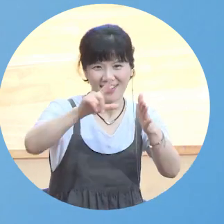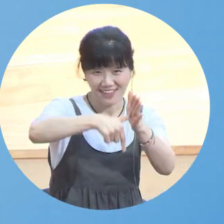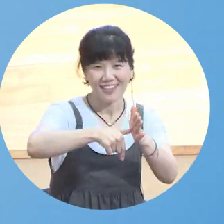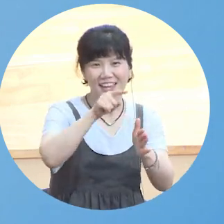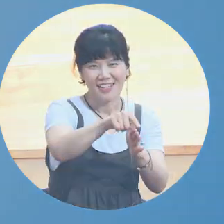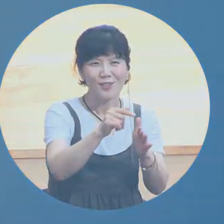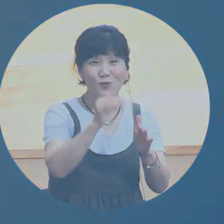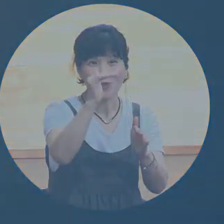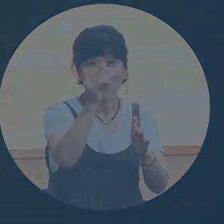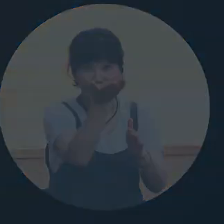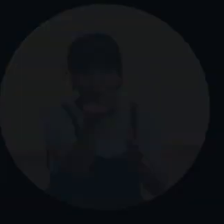축원합니다